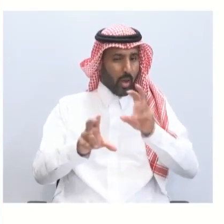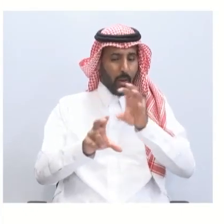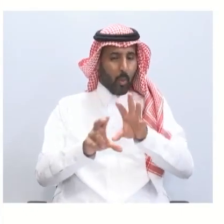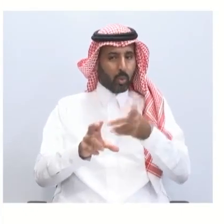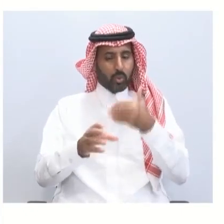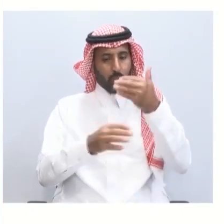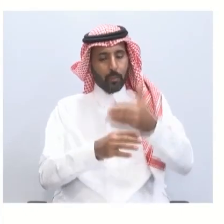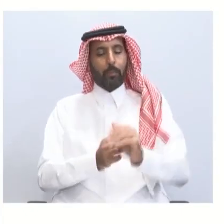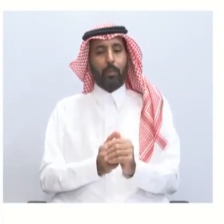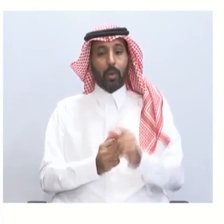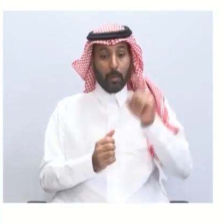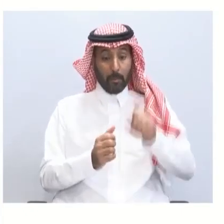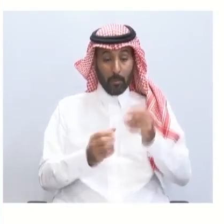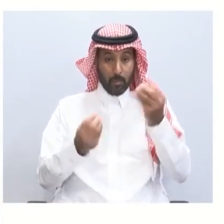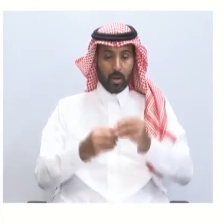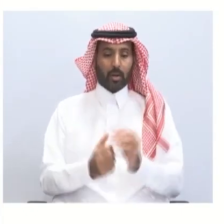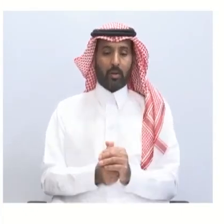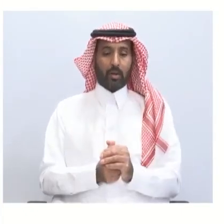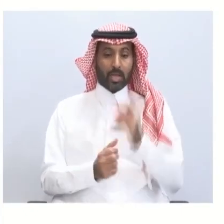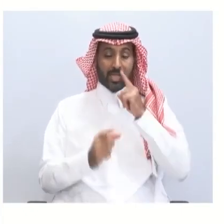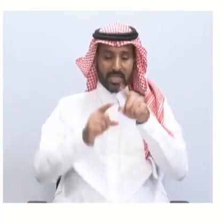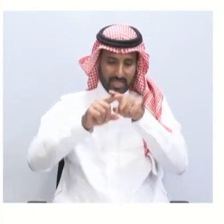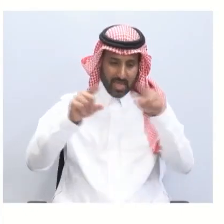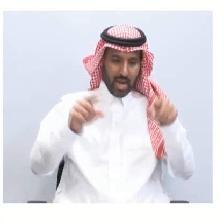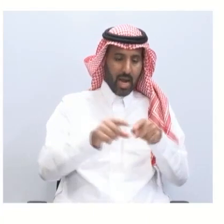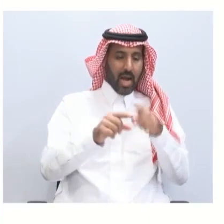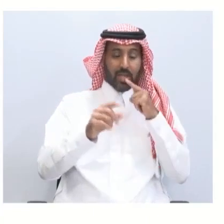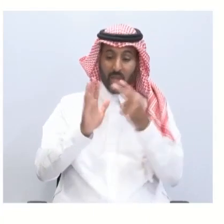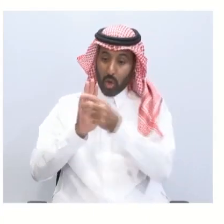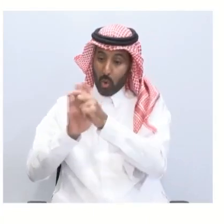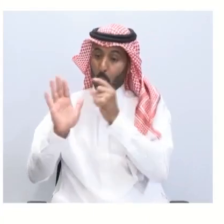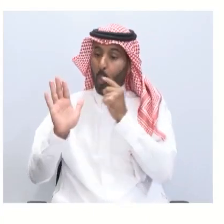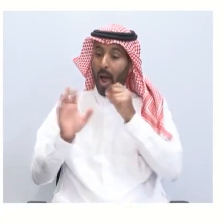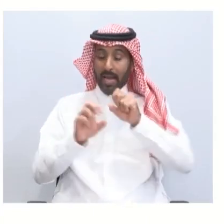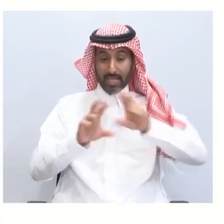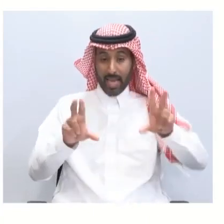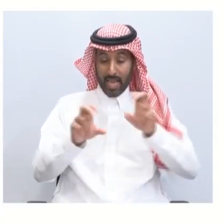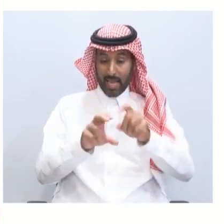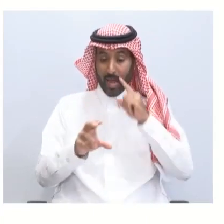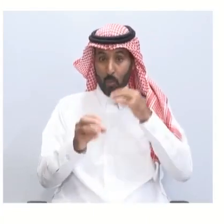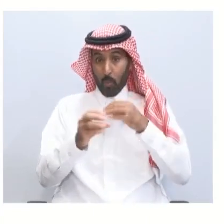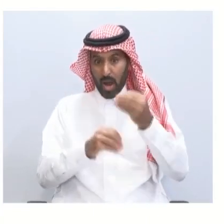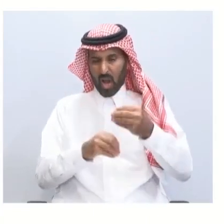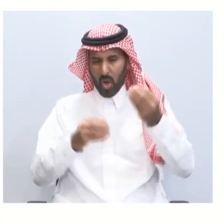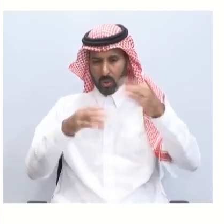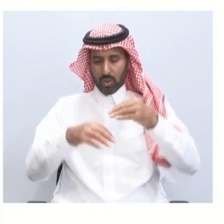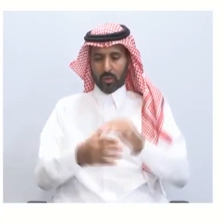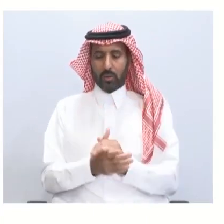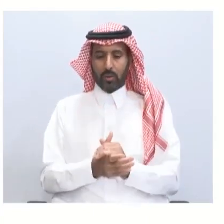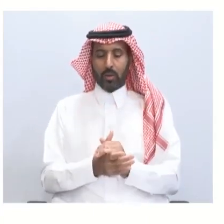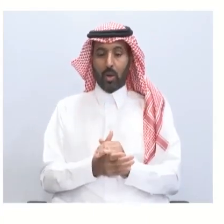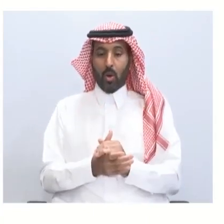ويتم ذلك بالمبالغه في صياغه عنوان الاعلان مبالغه